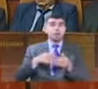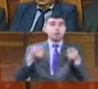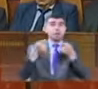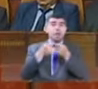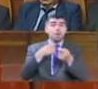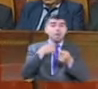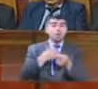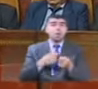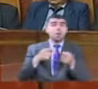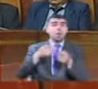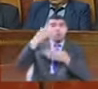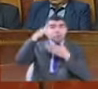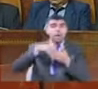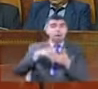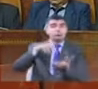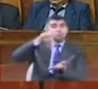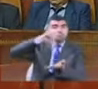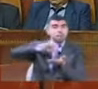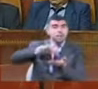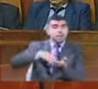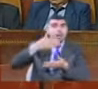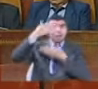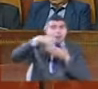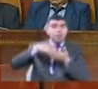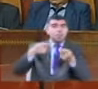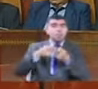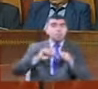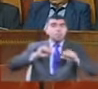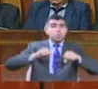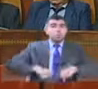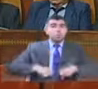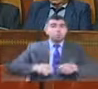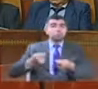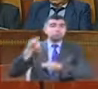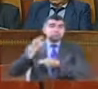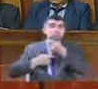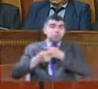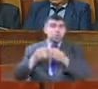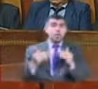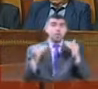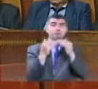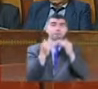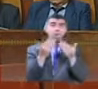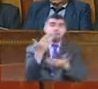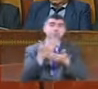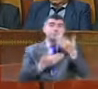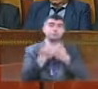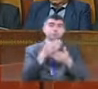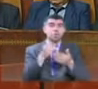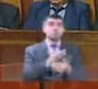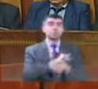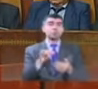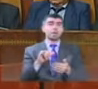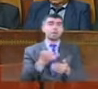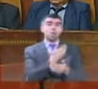عند المغرب، المقر في المغرب، وللأسف ما كاينش التفعيل ديالها لأن ليس هناك تنسيق ما بين المكونات الحكومية